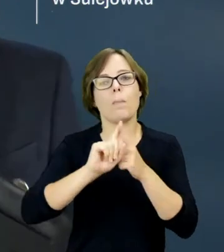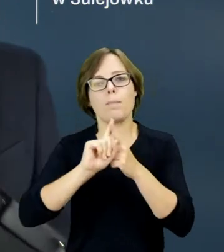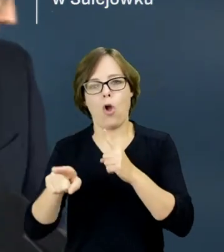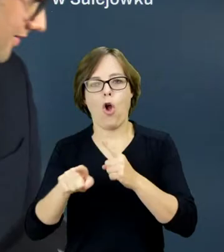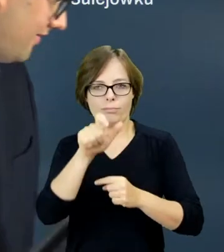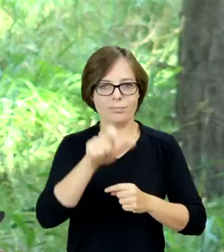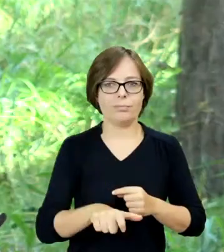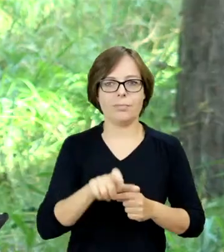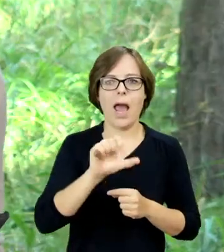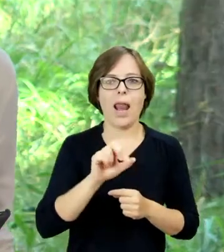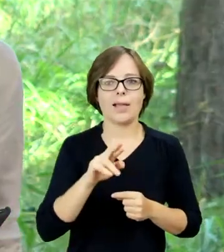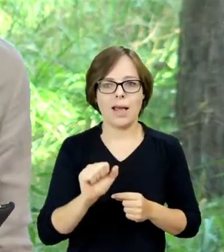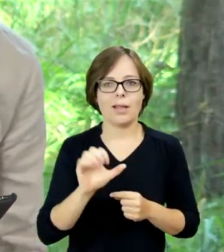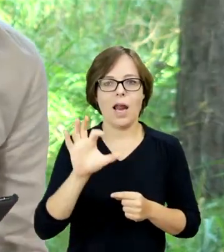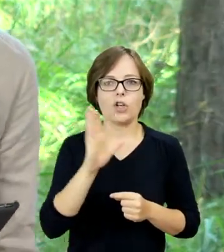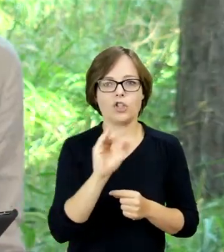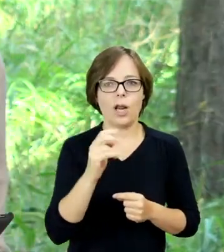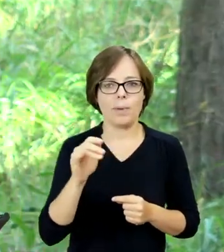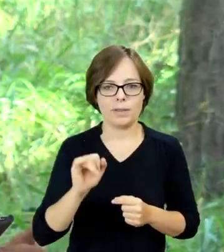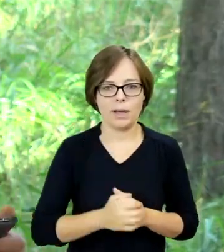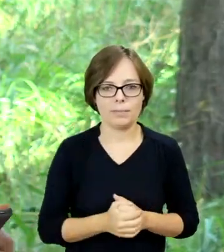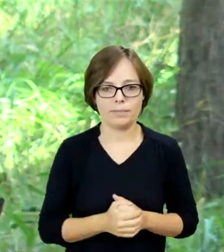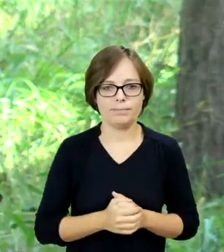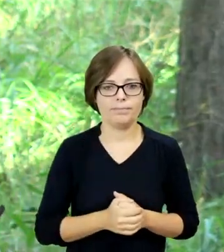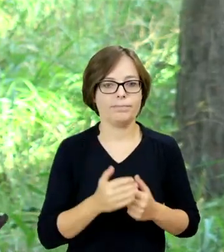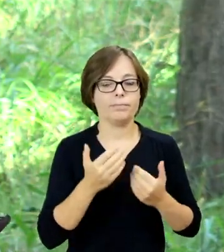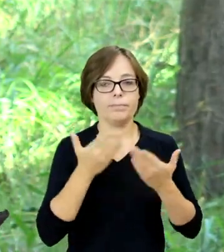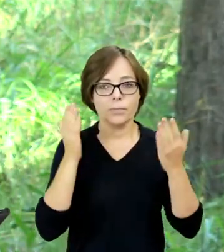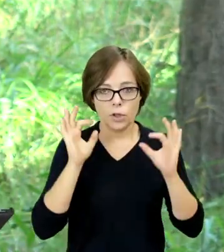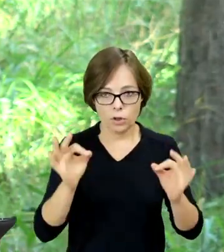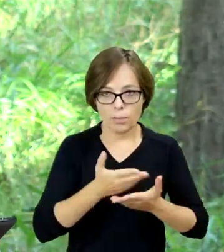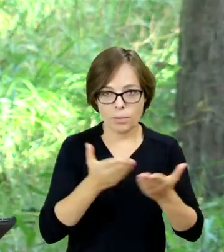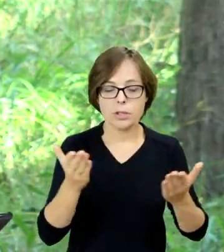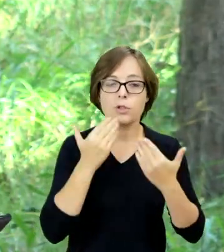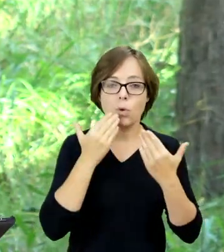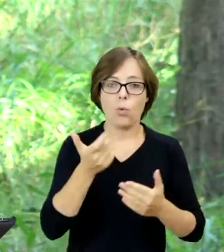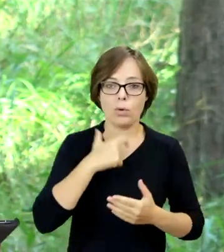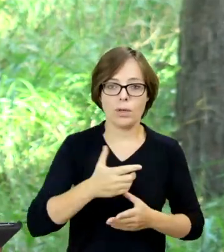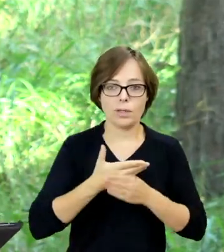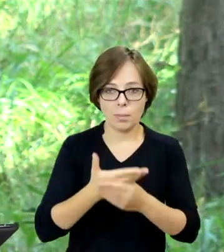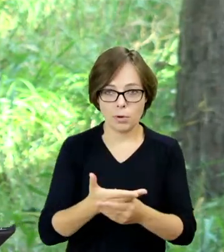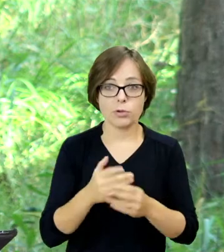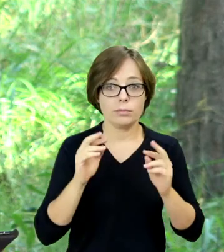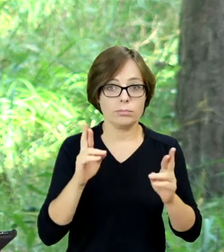proszę. Dzień dobry Państwu, dziękuję bardzo za zaproszenie. Mam nadzieję, że mnie dobrze słychać.